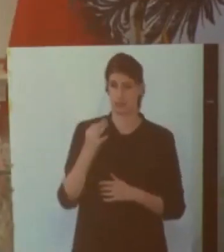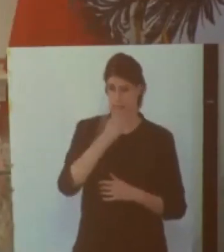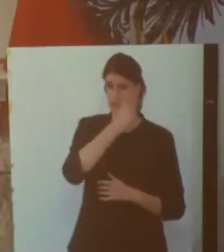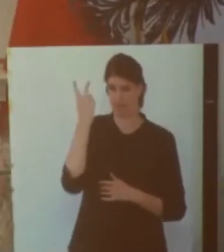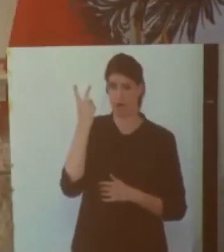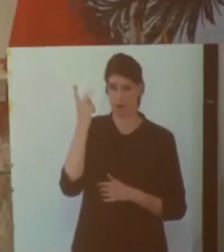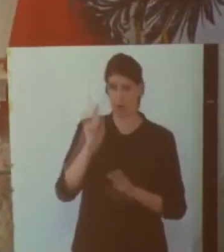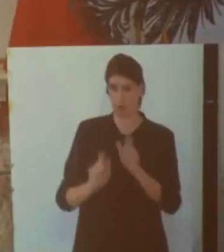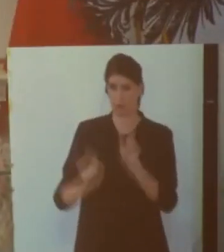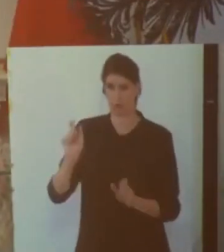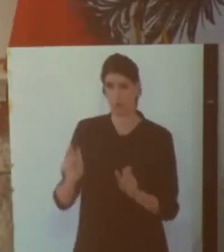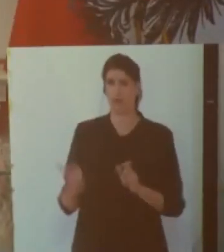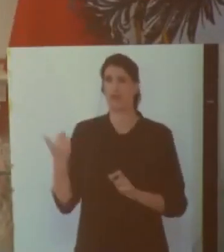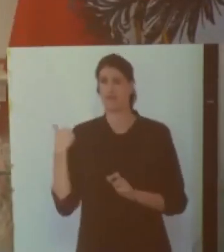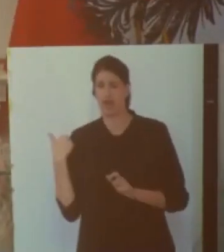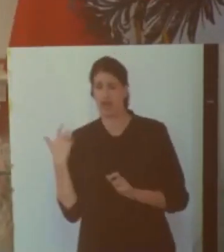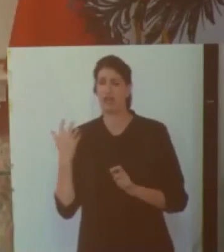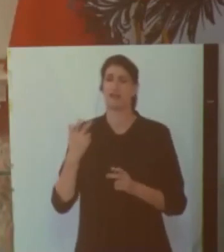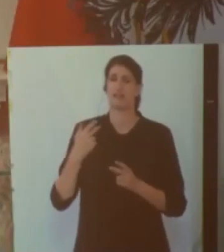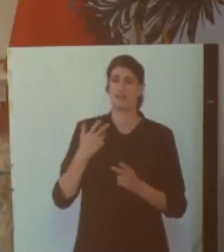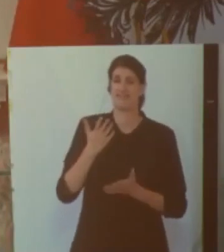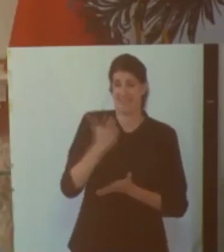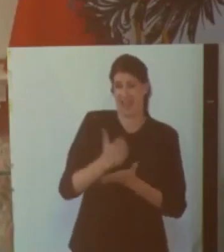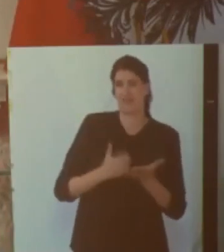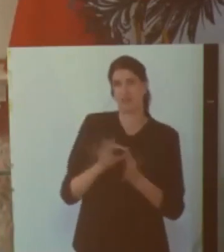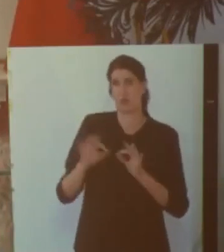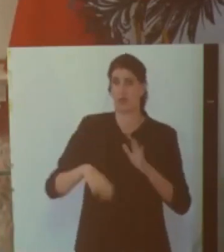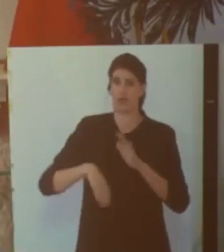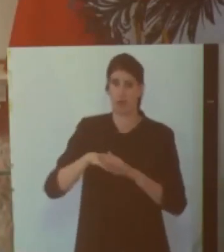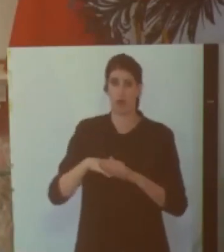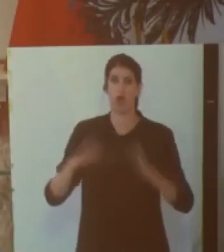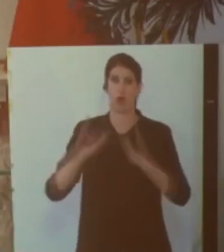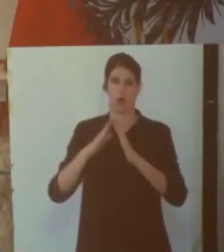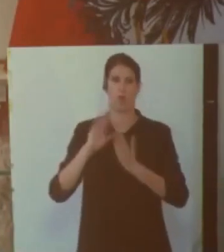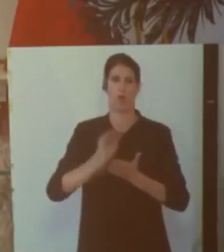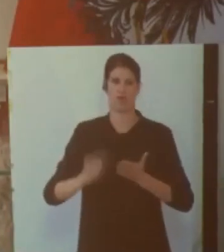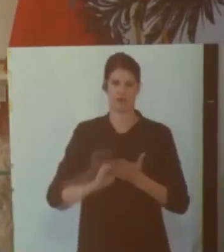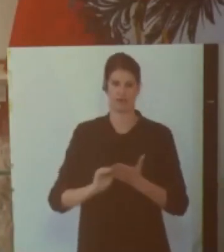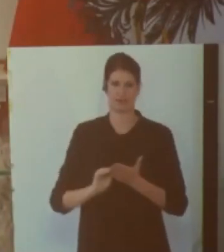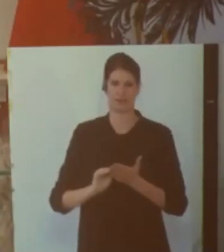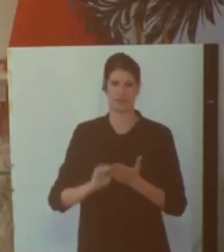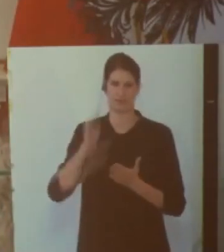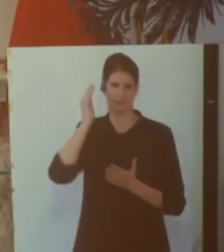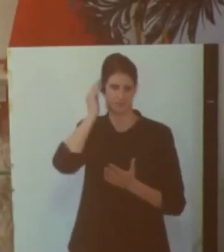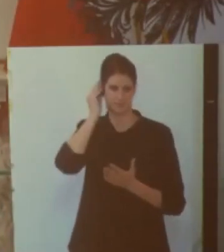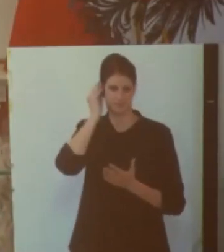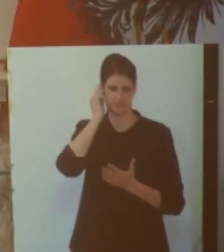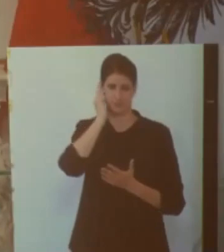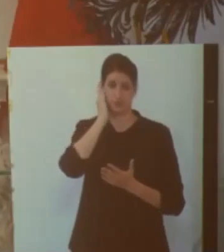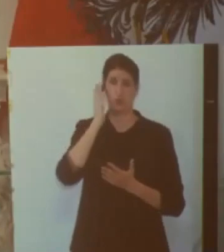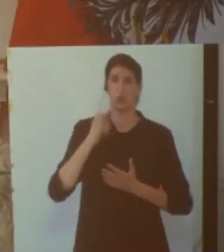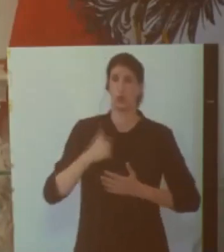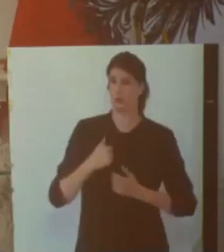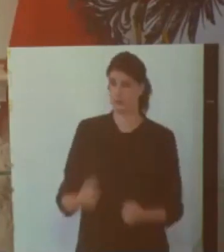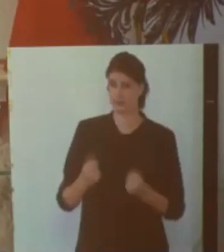Bevölkerung teilweise oder vollständig im Homeoffice. Und ich bin sicher, viele davon werden nach der Pandemie wieder